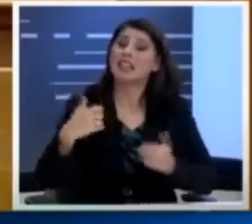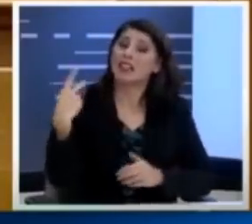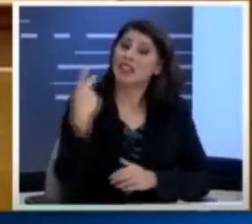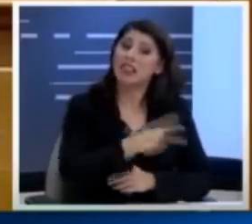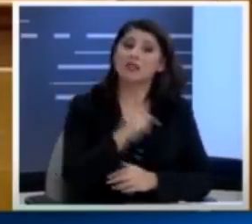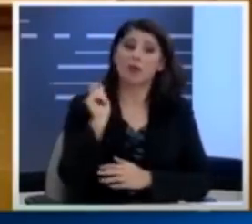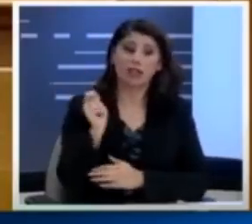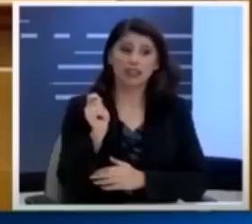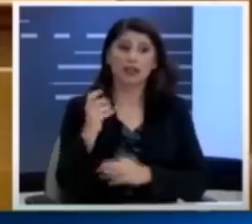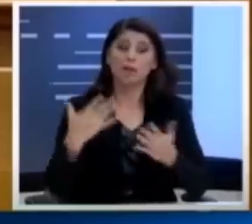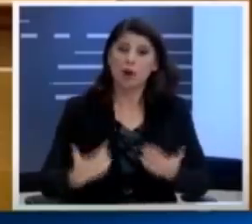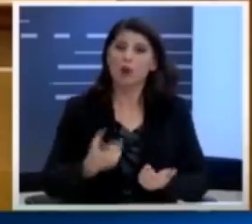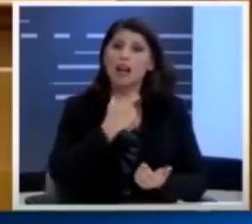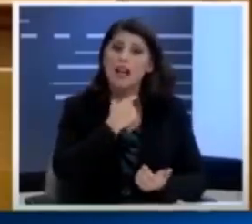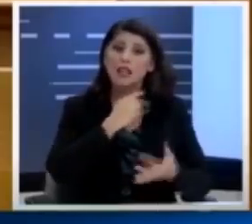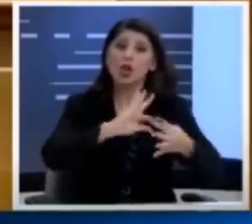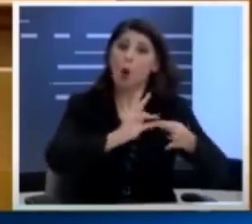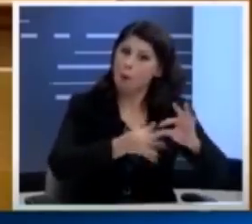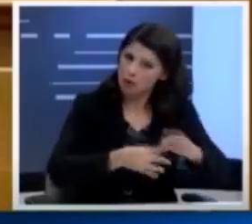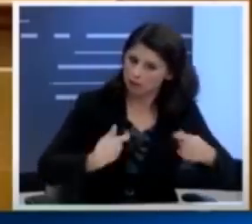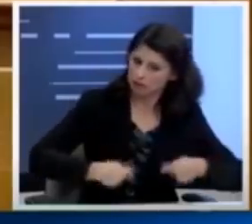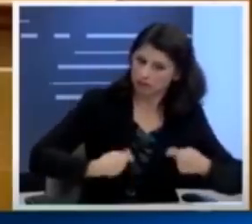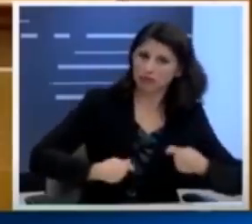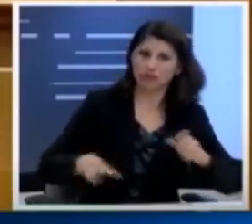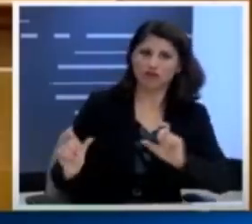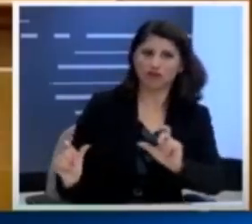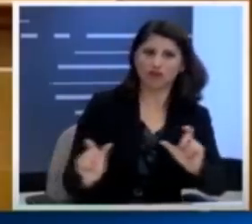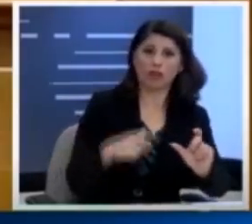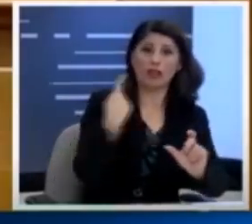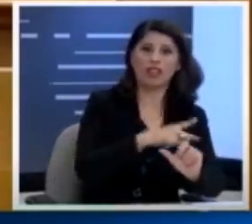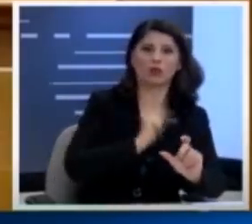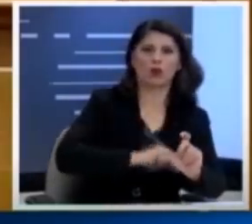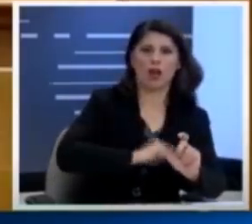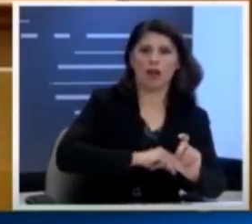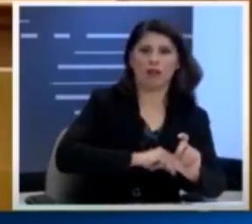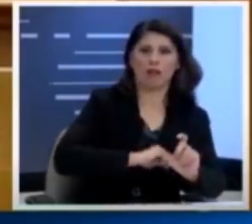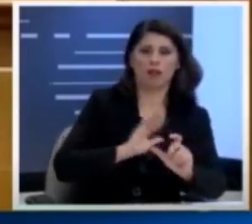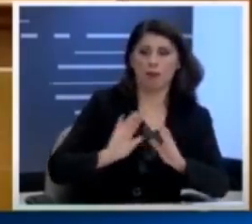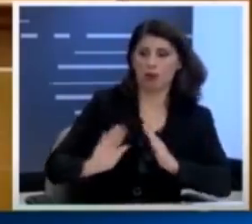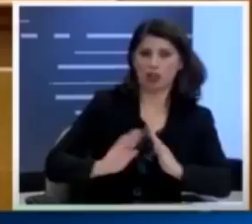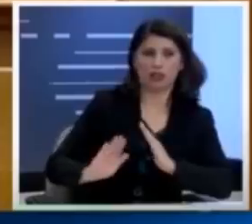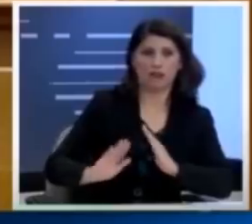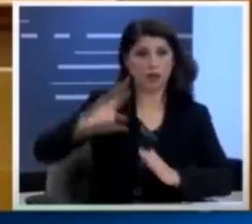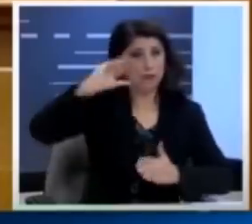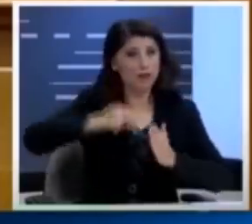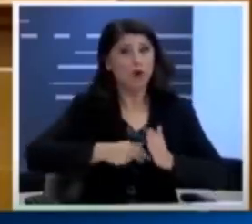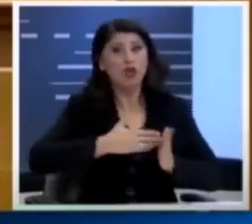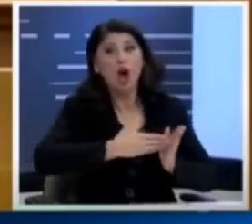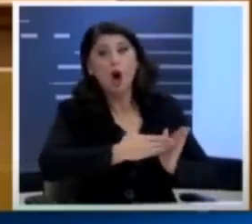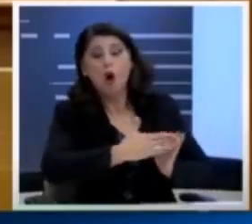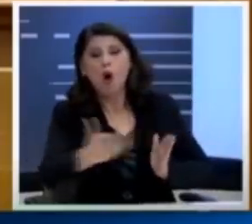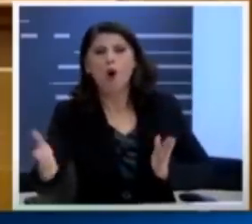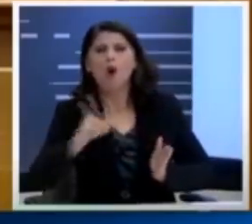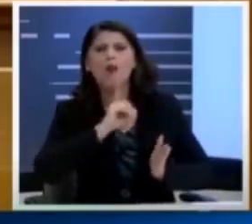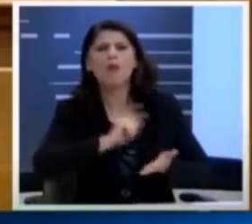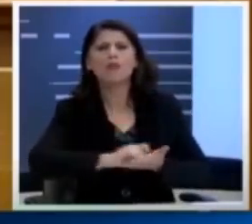παραμένει η πολιτική που έχουν ανάγκη οι όμιλοι για να θωρακίσουν τα δικά τους κέρδη. Τα μνημόνια ήταν όλα σαν να τα